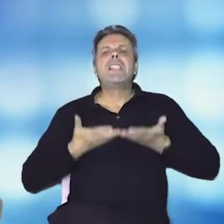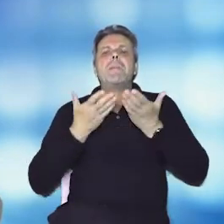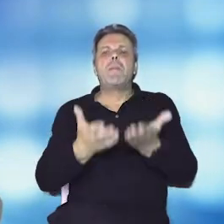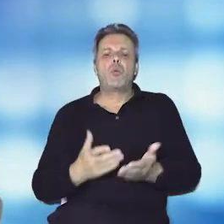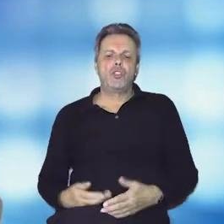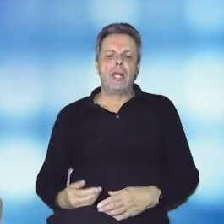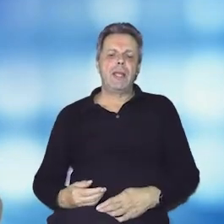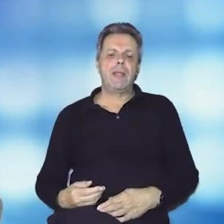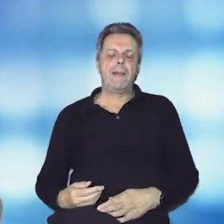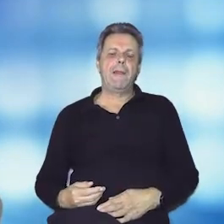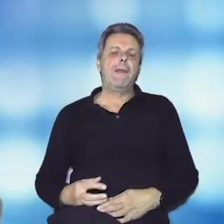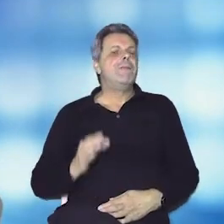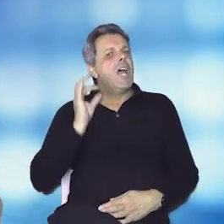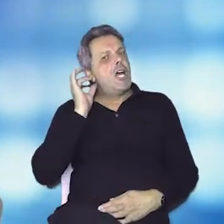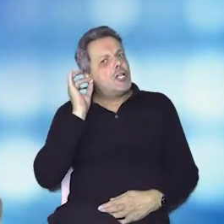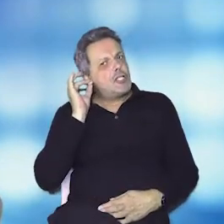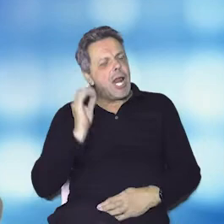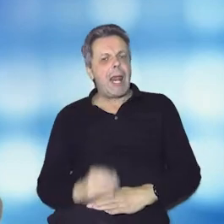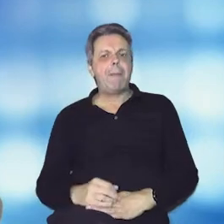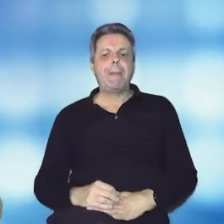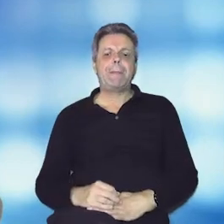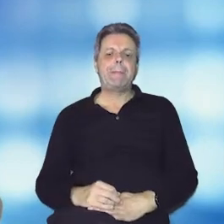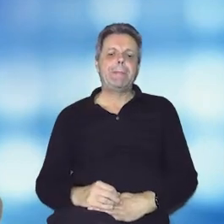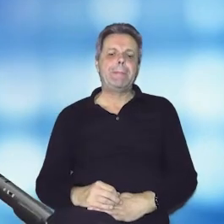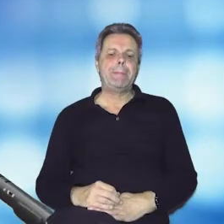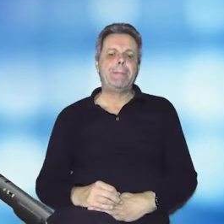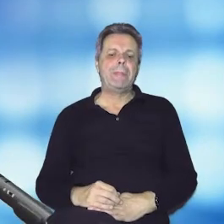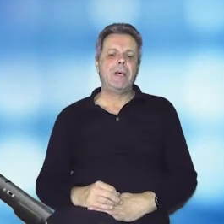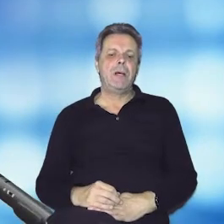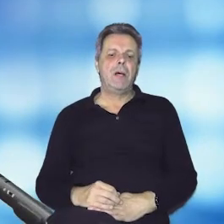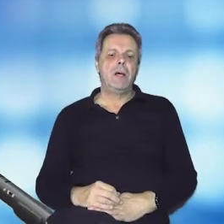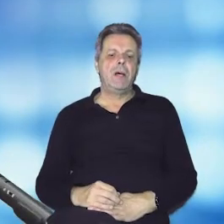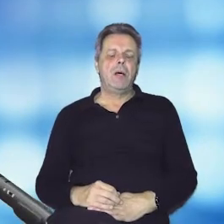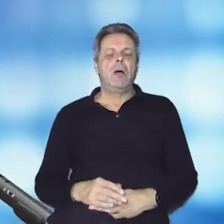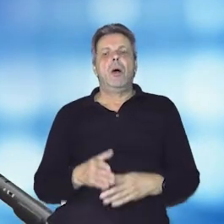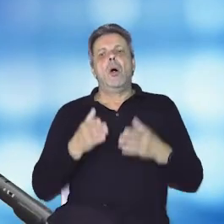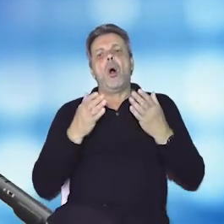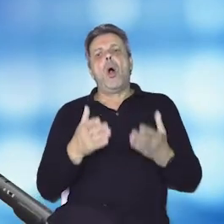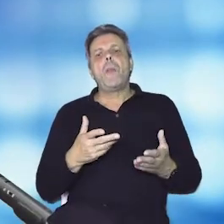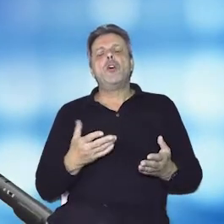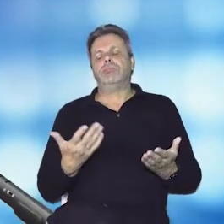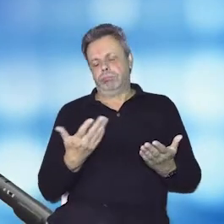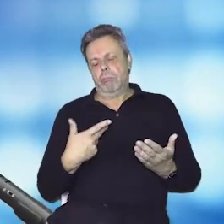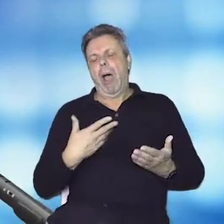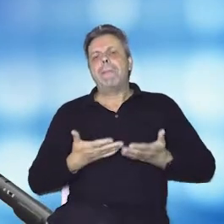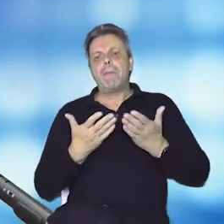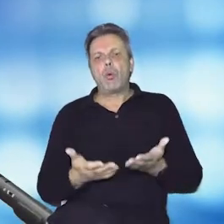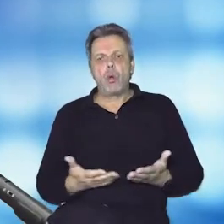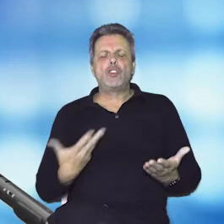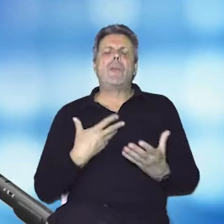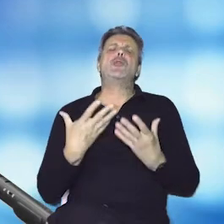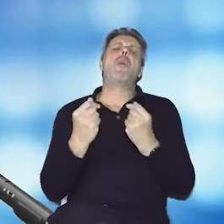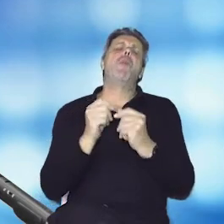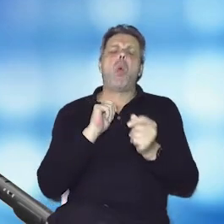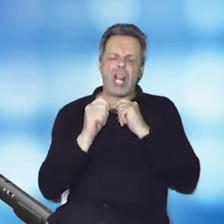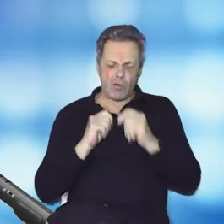preporučili, odnosno poručili ženama, ali prije preporučili? Ono što je preporuka i o čemu ćemo jako